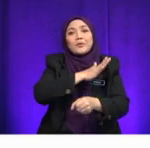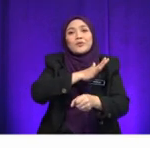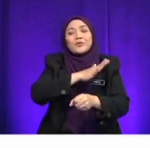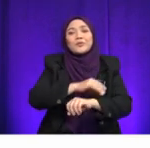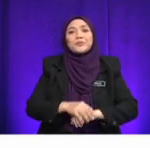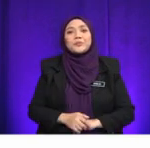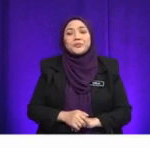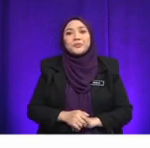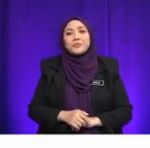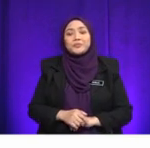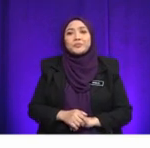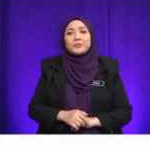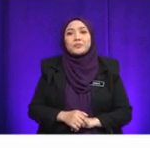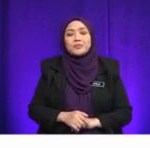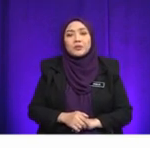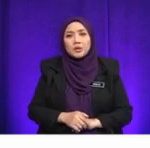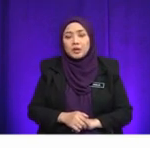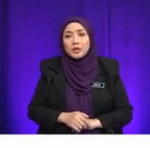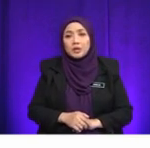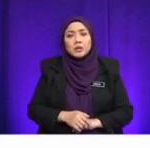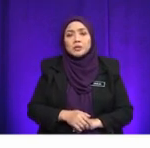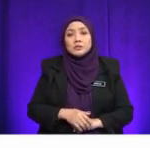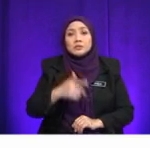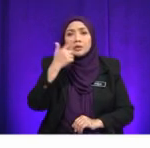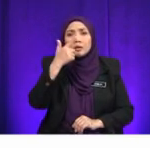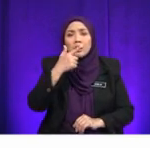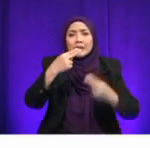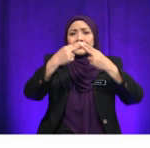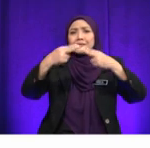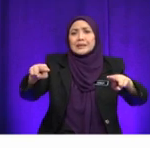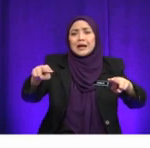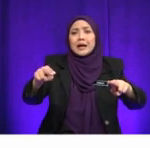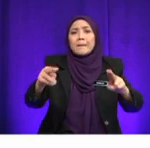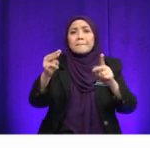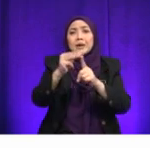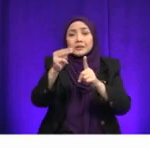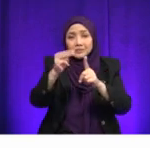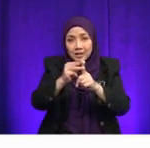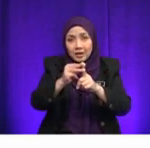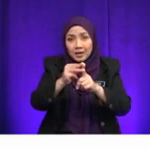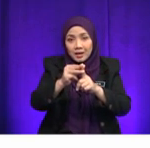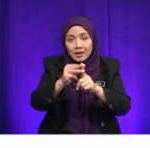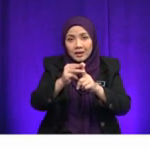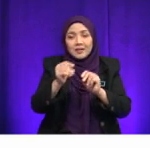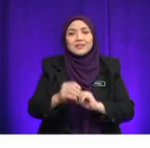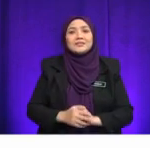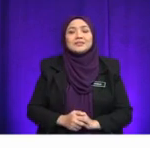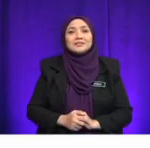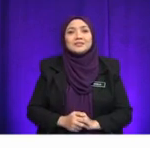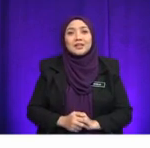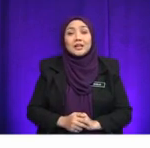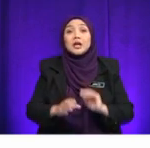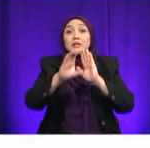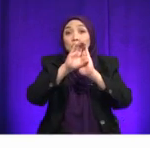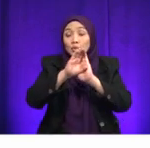ataupun peluang untuk kita hilangkan Ini adalah cara jawaban yang disarankan untuk soal yang sama